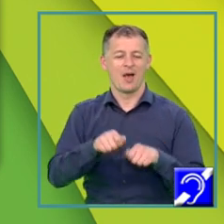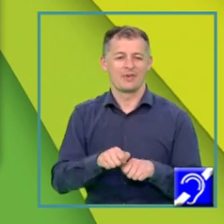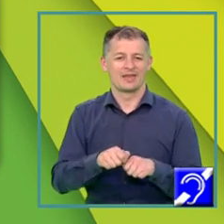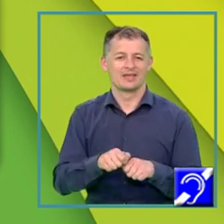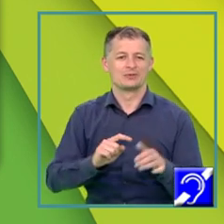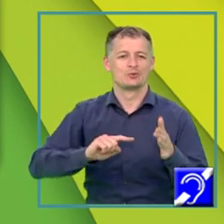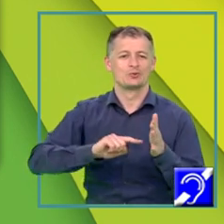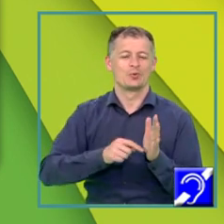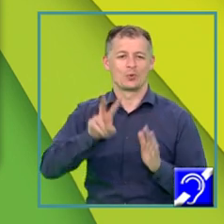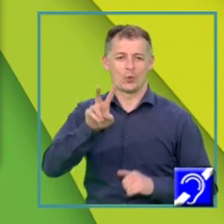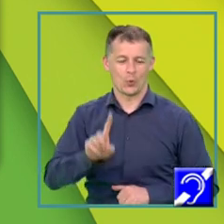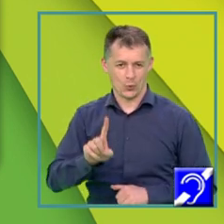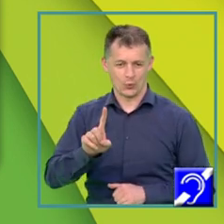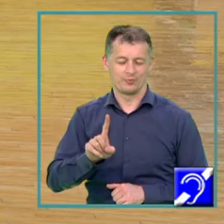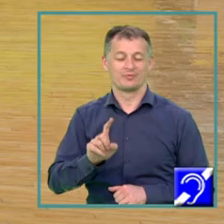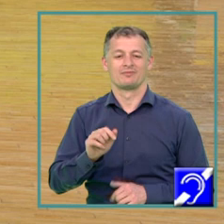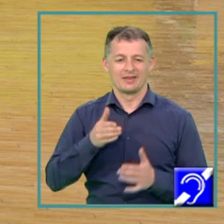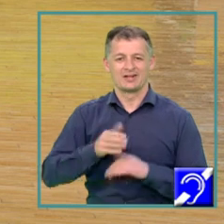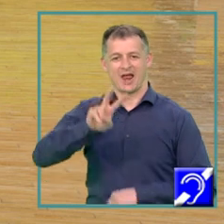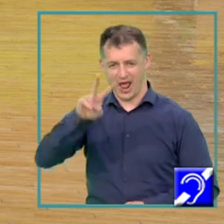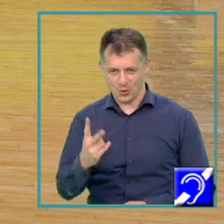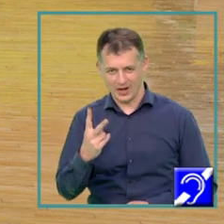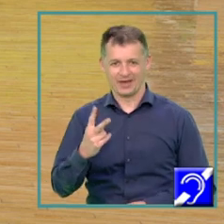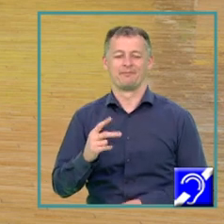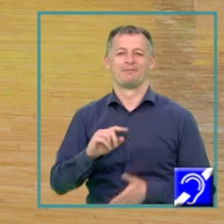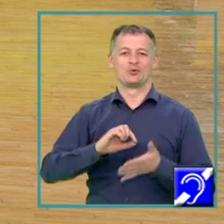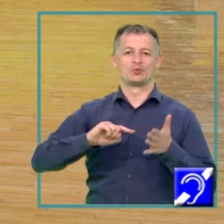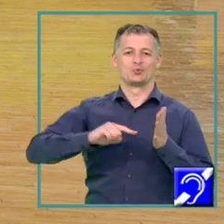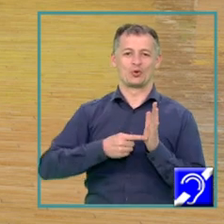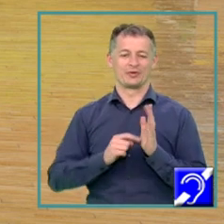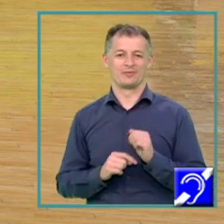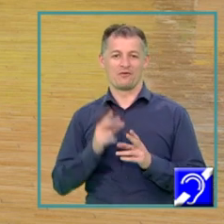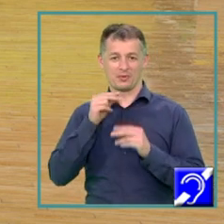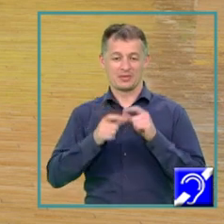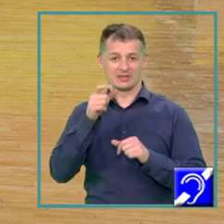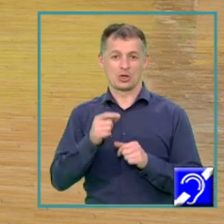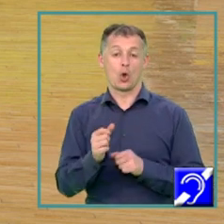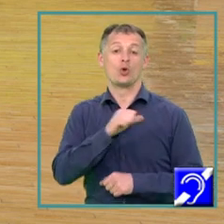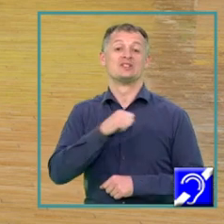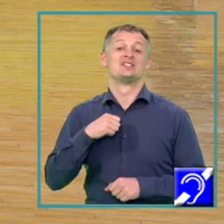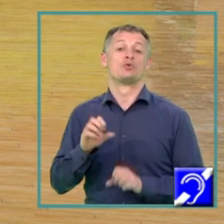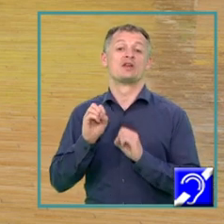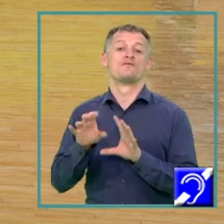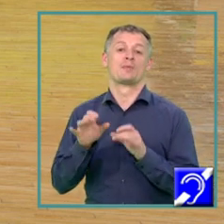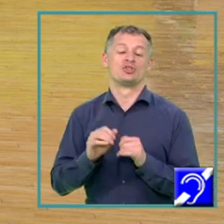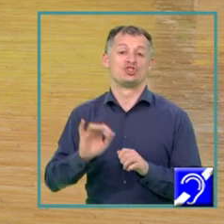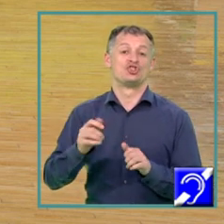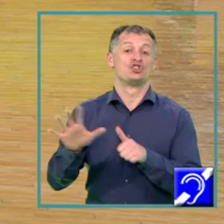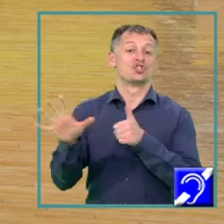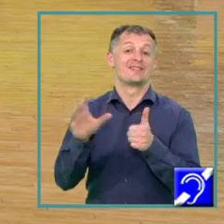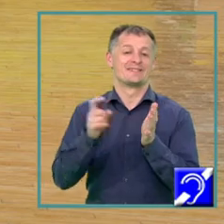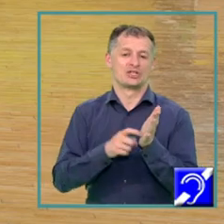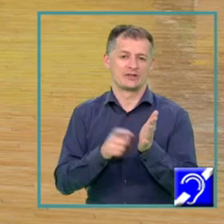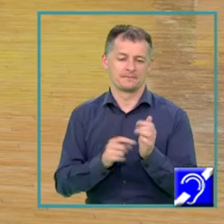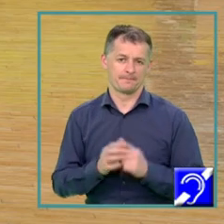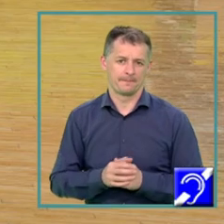numărul 1. Să trecem la subiectul al doilea. Vă readuc aminte, vorbim de o singură sursă și de 6 cerințe.